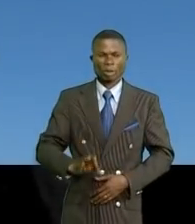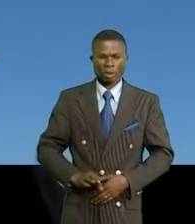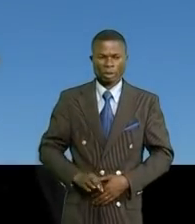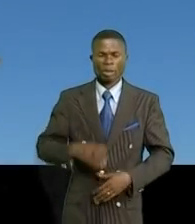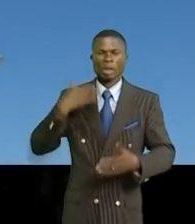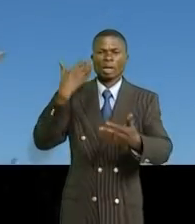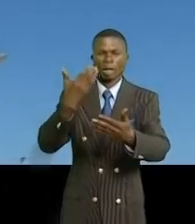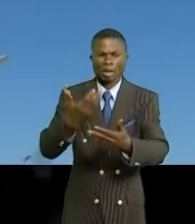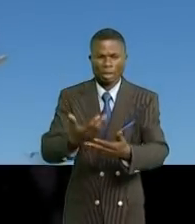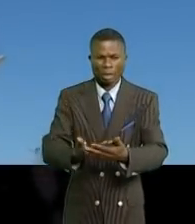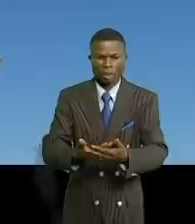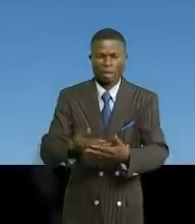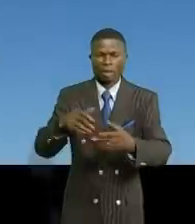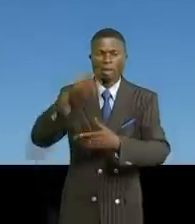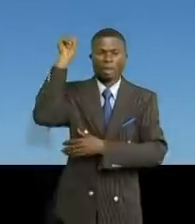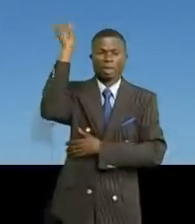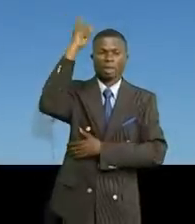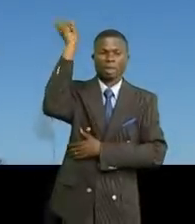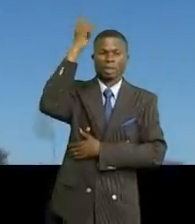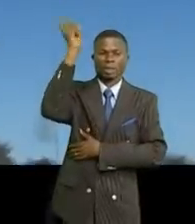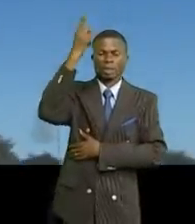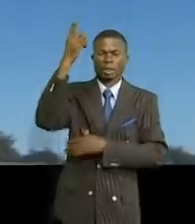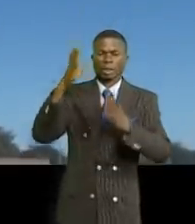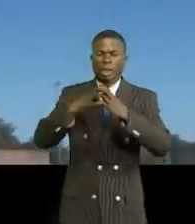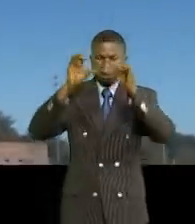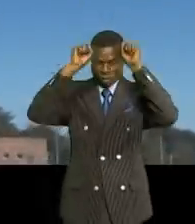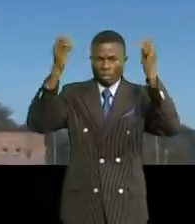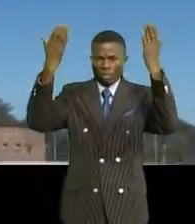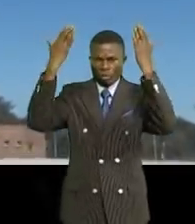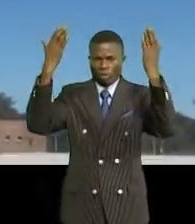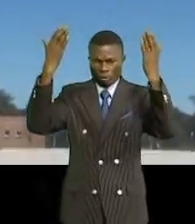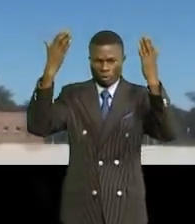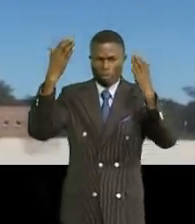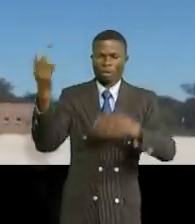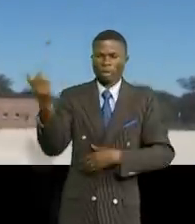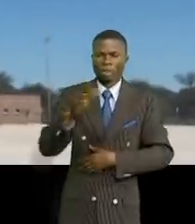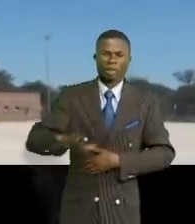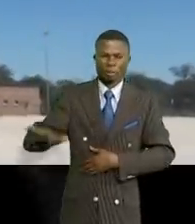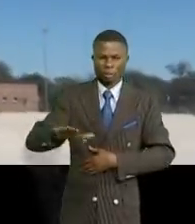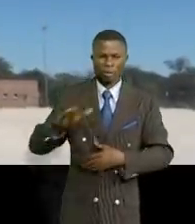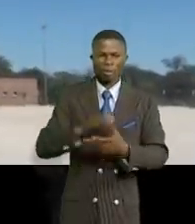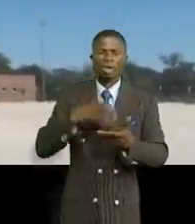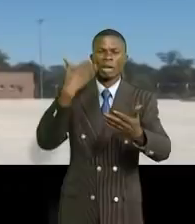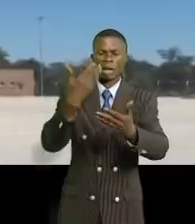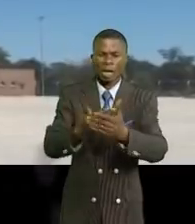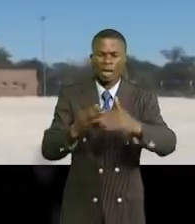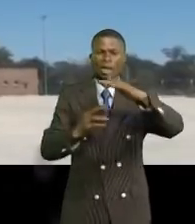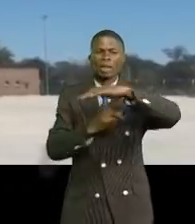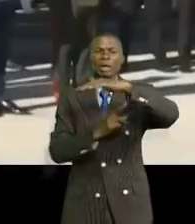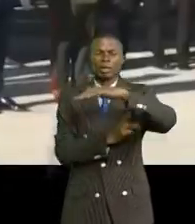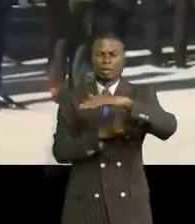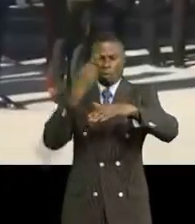arrivé en hélicoptère ensemble avec le président zambien edgar sawadogo à kazungu là du côté